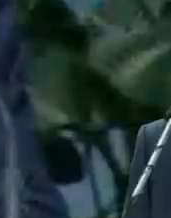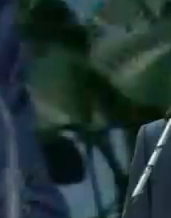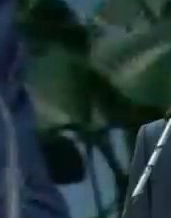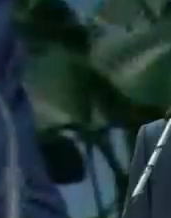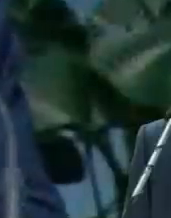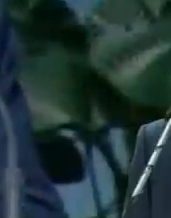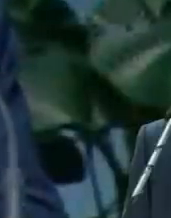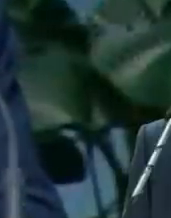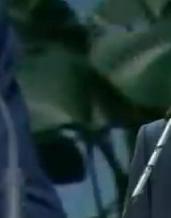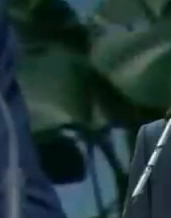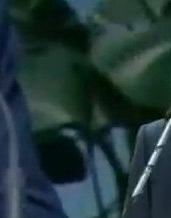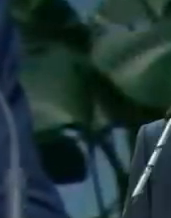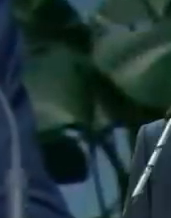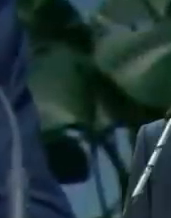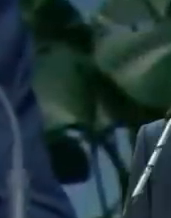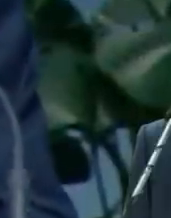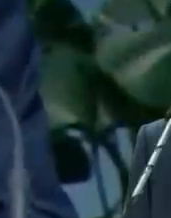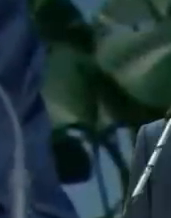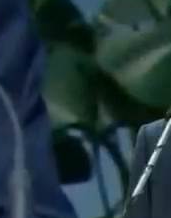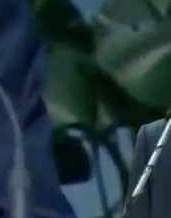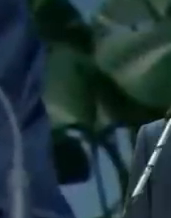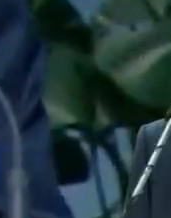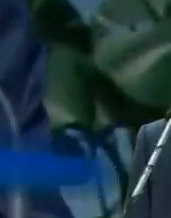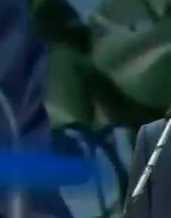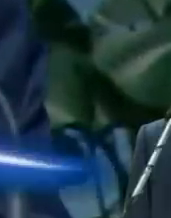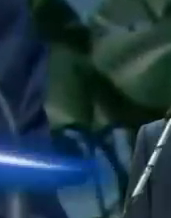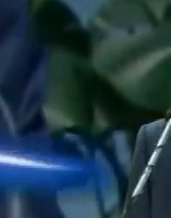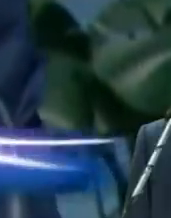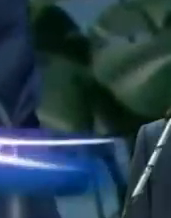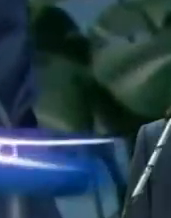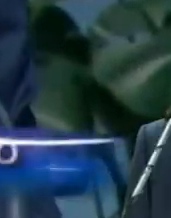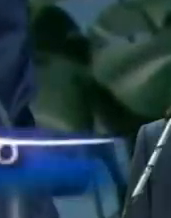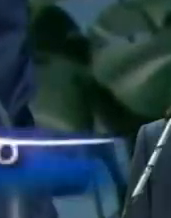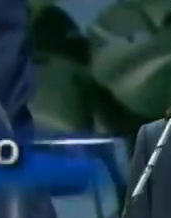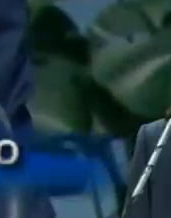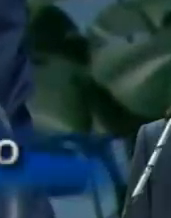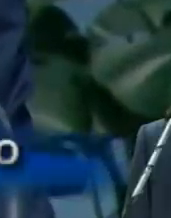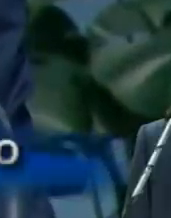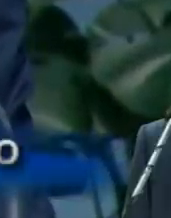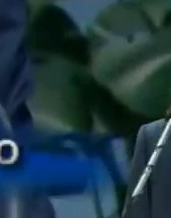할렐루야. 옆에 계신 분들에게 잘 오셨습니다.